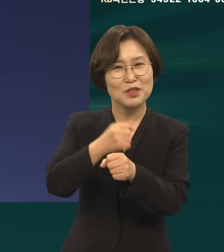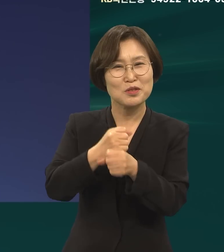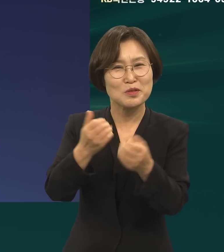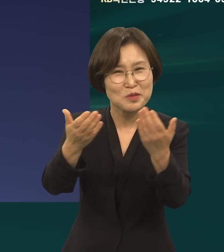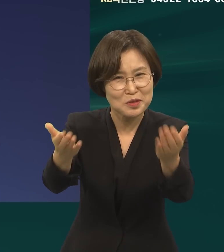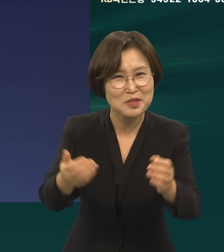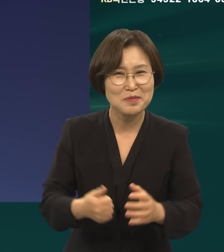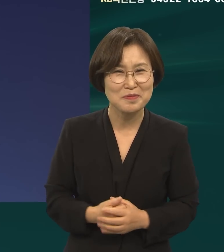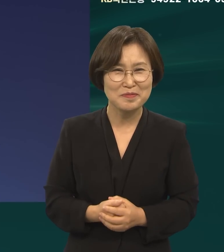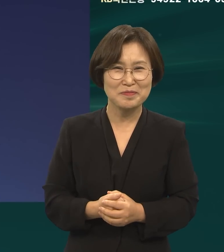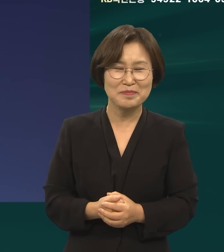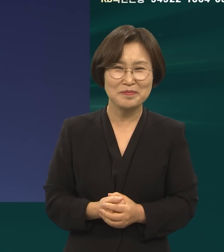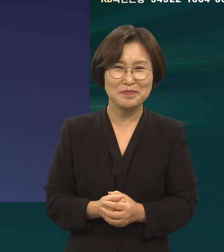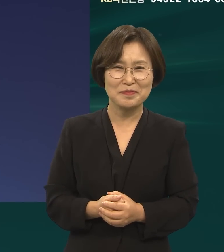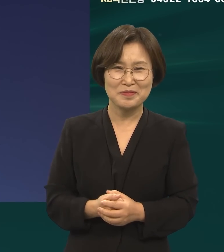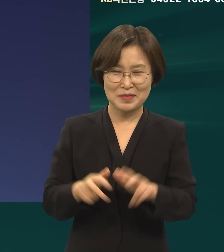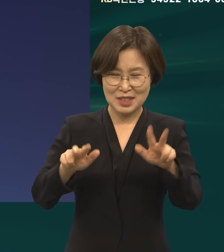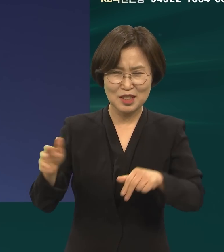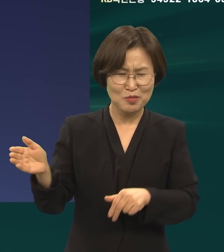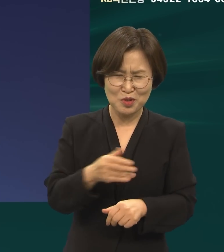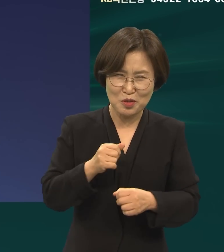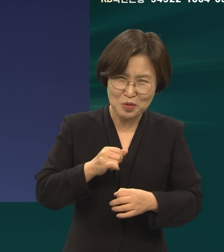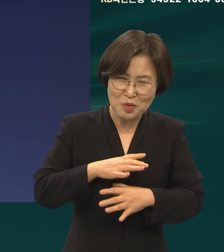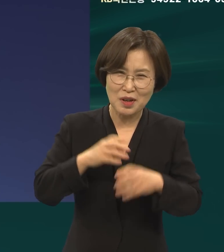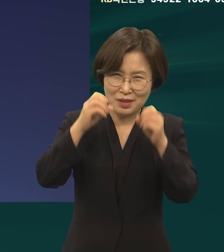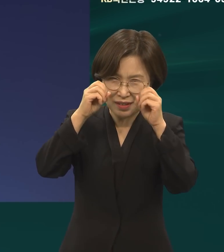이제부터 놀라시길 바랍니다. 아멘?